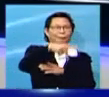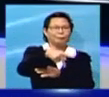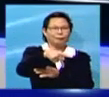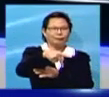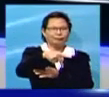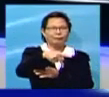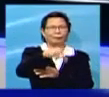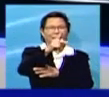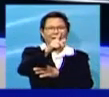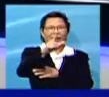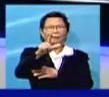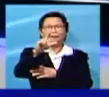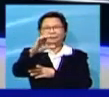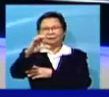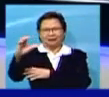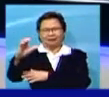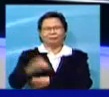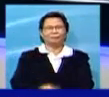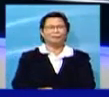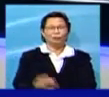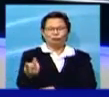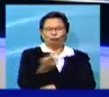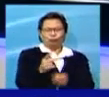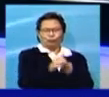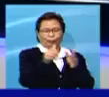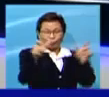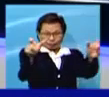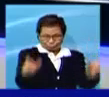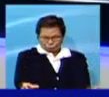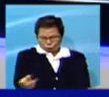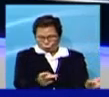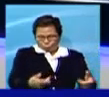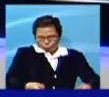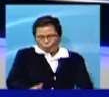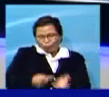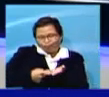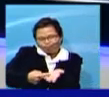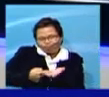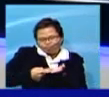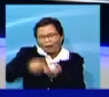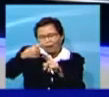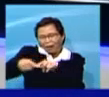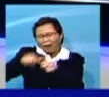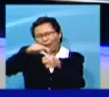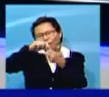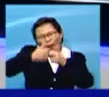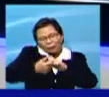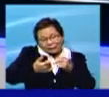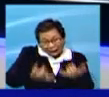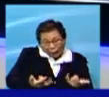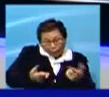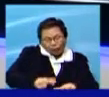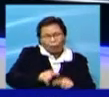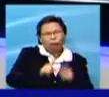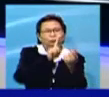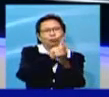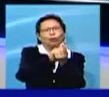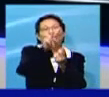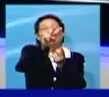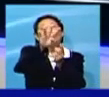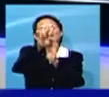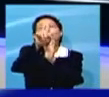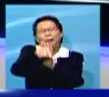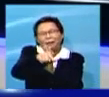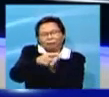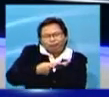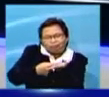Lumpur KLCC. Kedua-dua pemimpin itu mengambil peluang membincangkan pelbagai isu semasa dalam pertemuan 25 minit